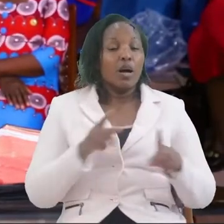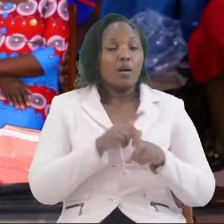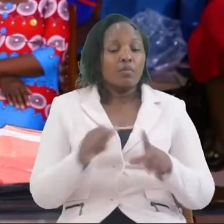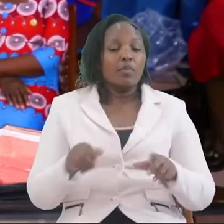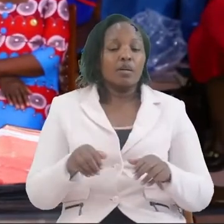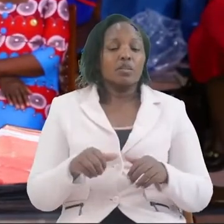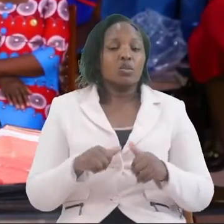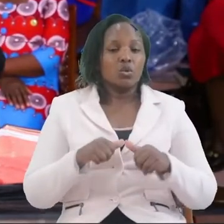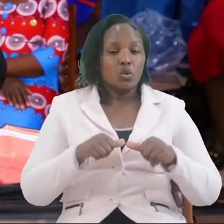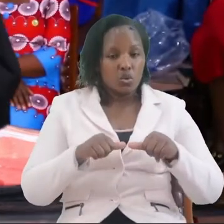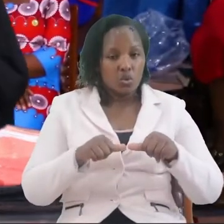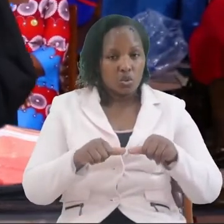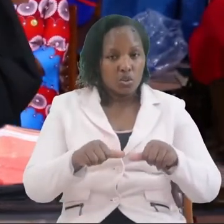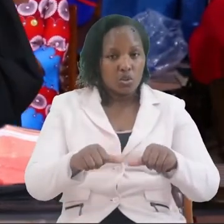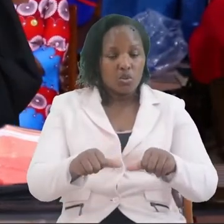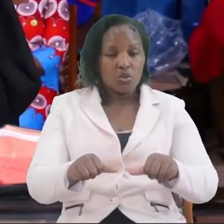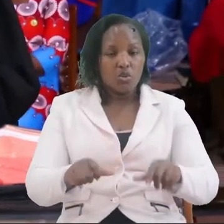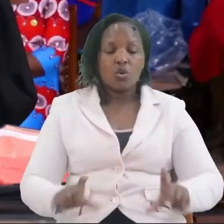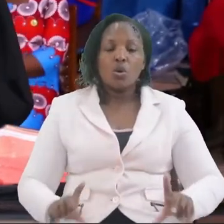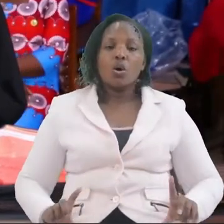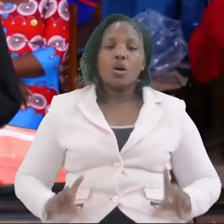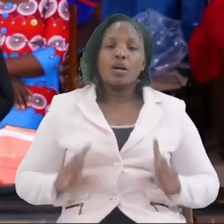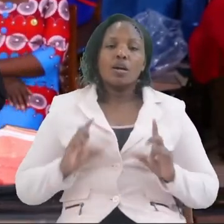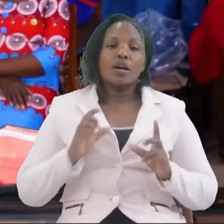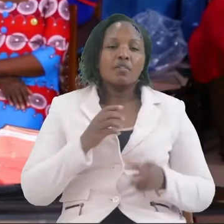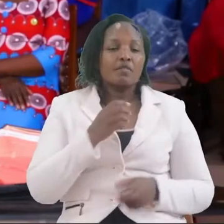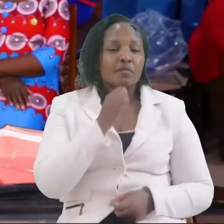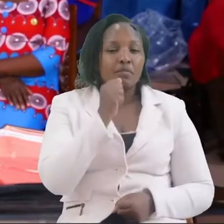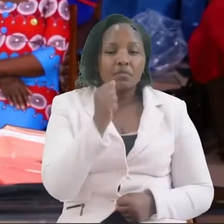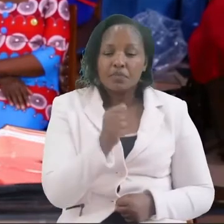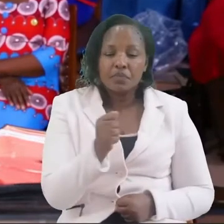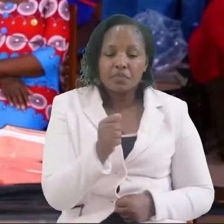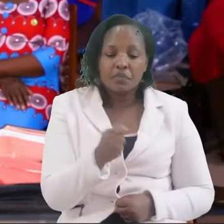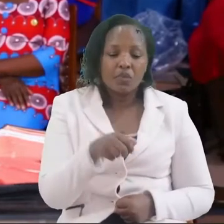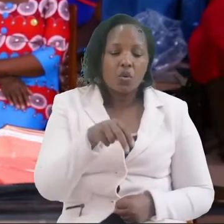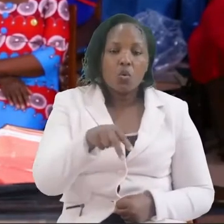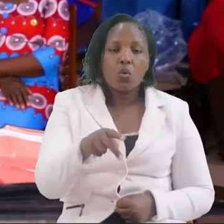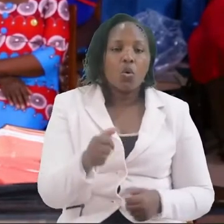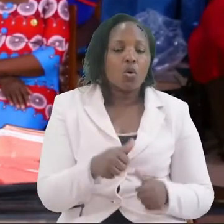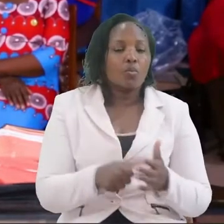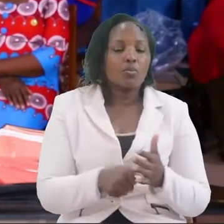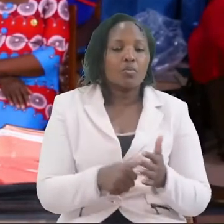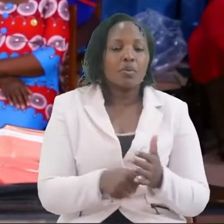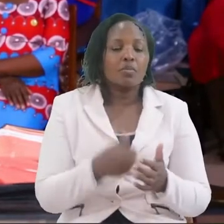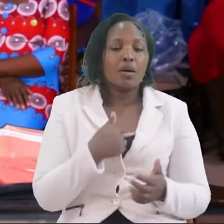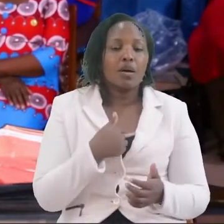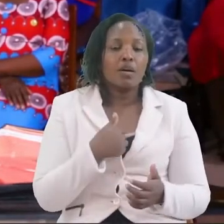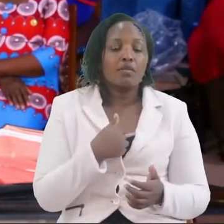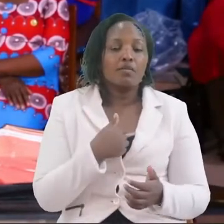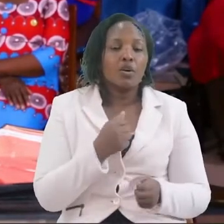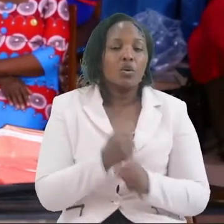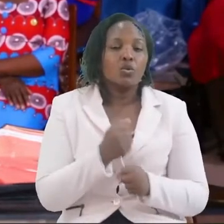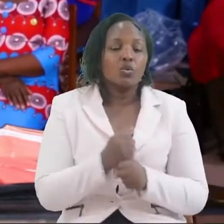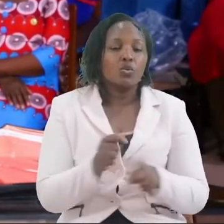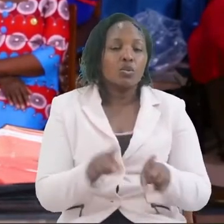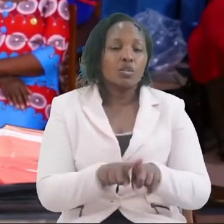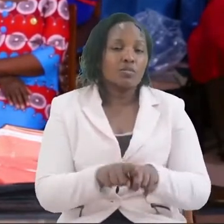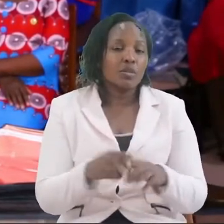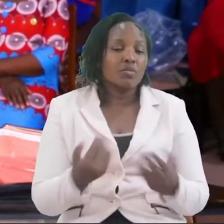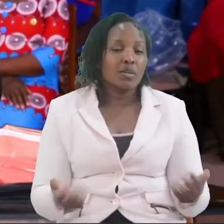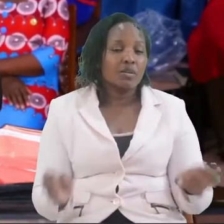tukiendelea maisha saa zingine hayo tunazeeka, hatuwezi kutembea tena, tunazeeka hatuwezi kufanya yale mambo